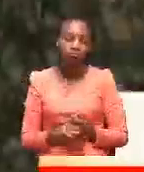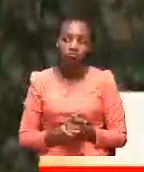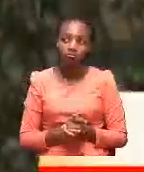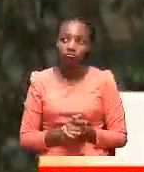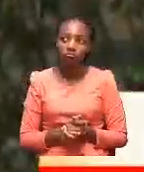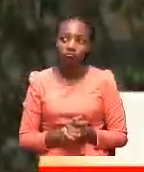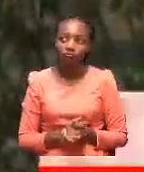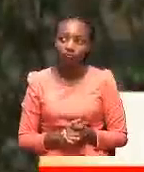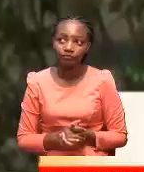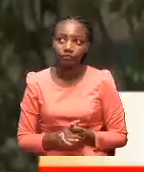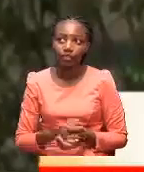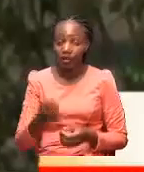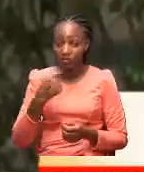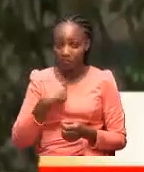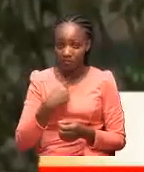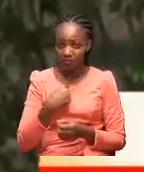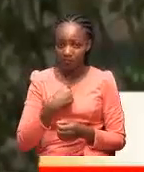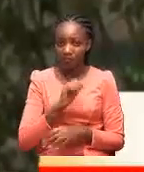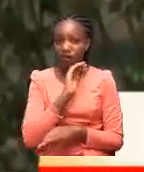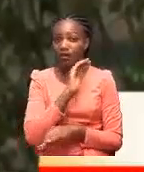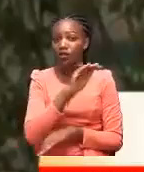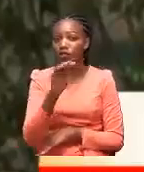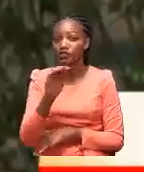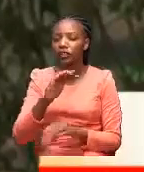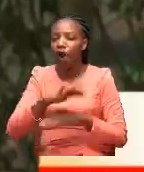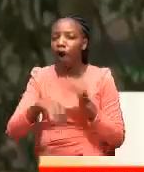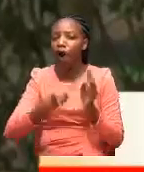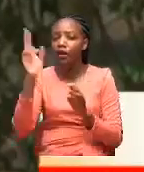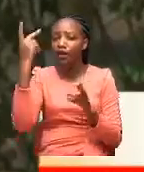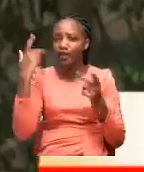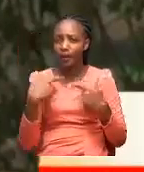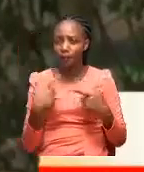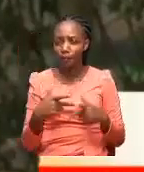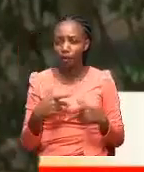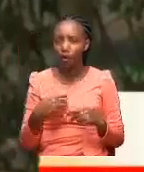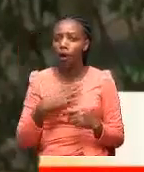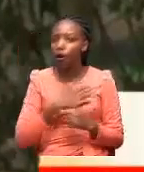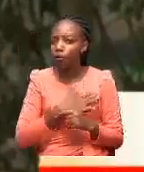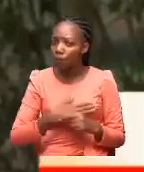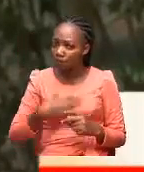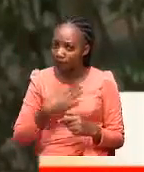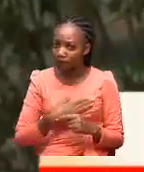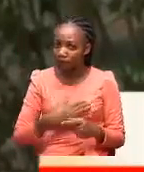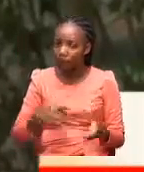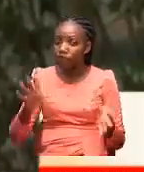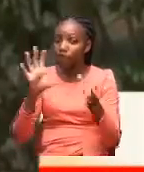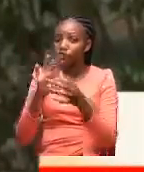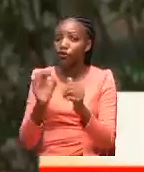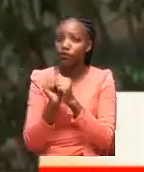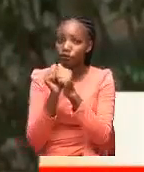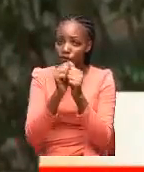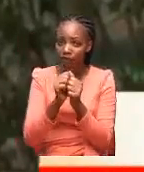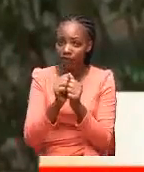hivyo naomba sana wananchi wetu wa Kenya, tuwe kitu kimoja,